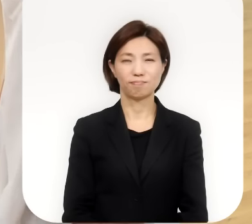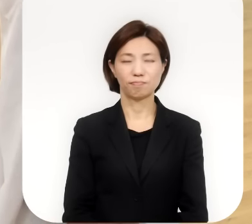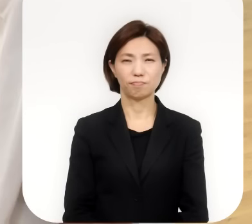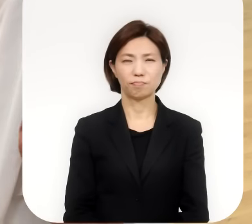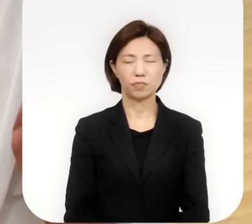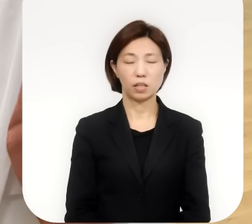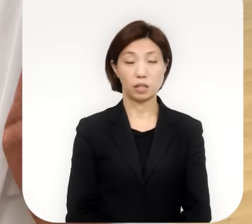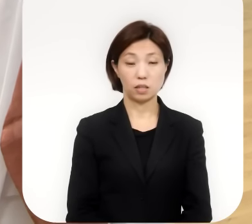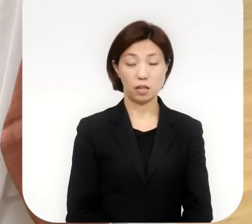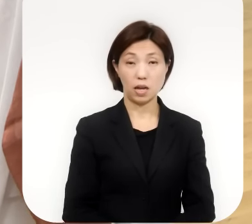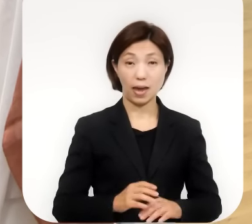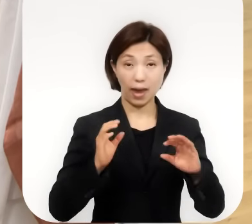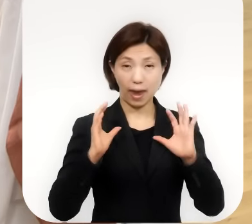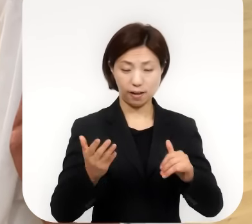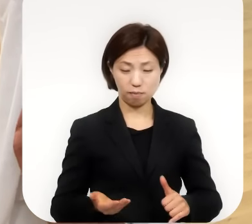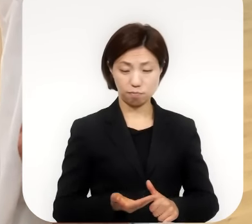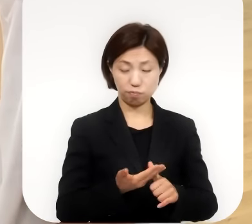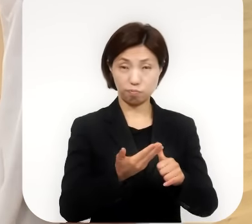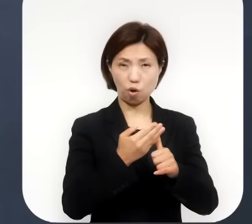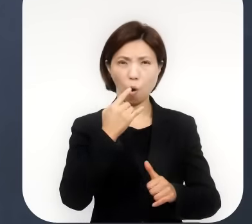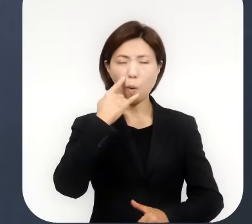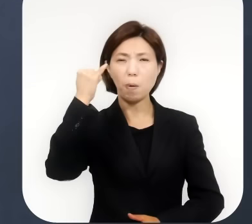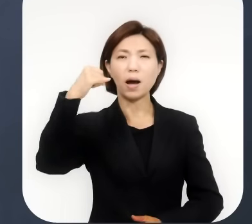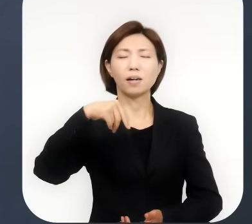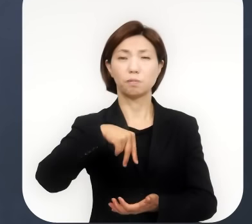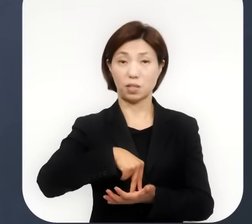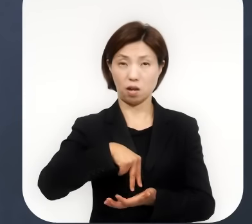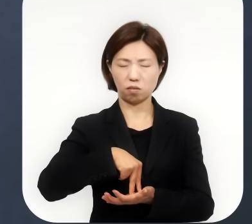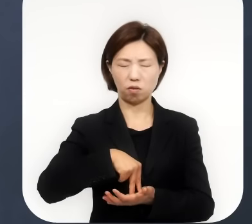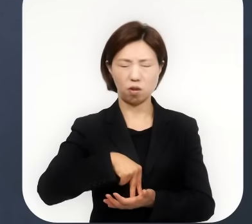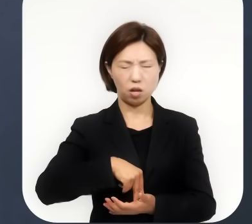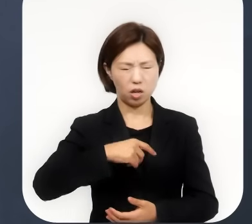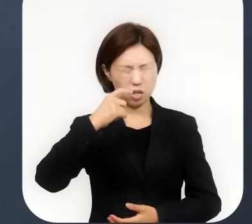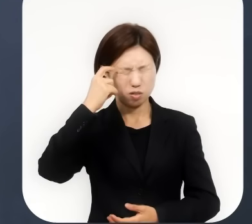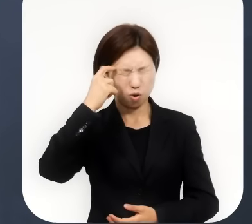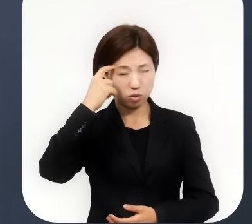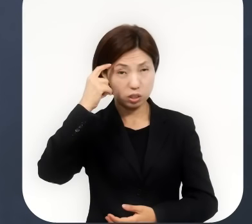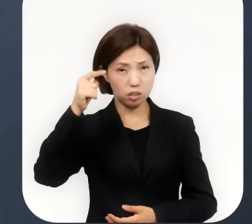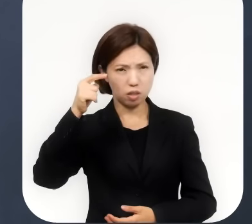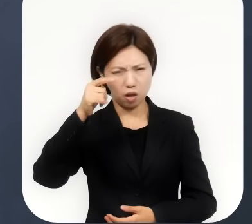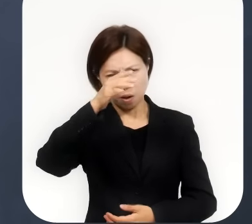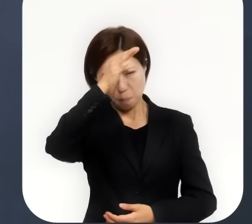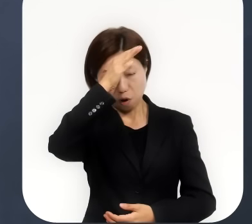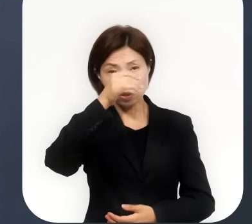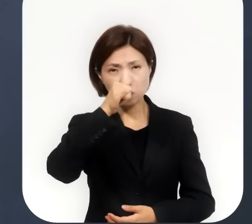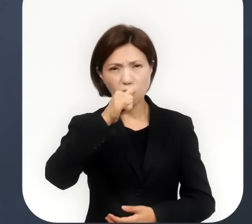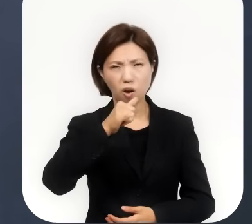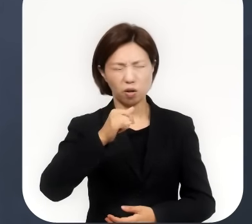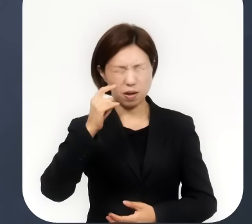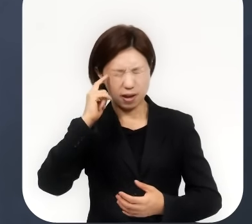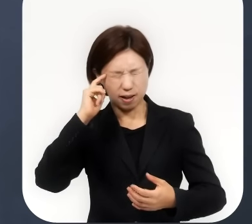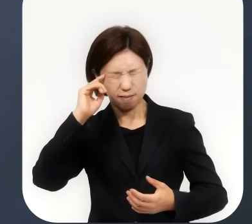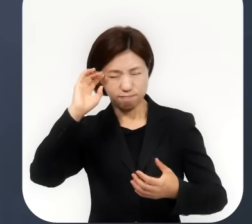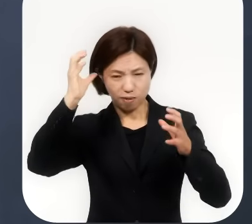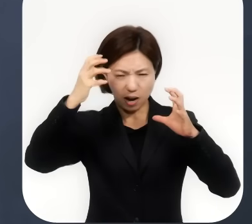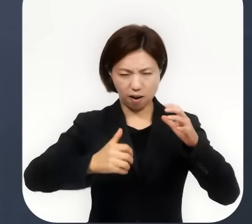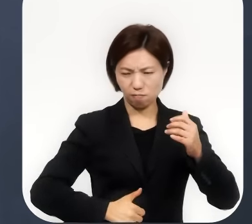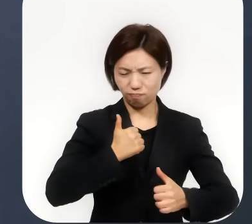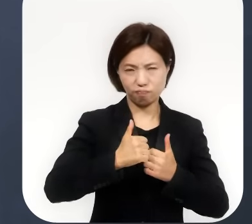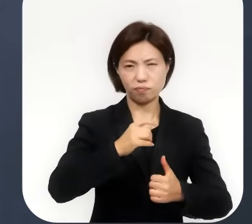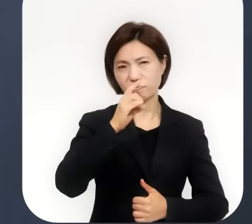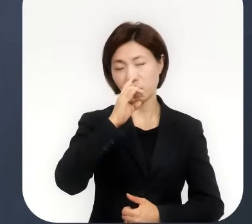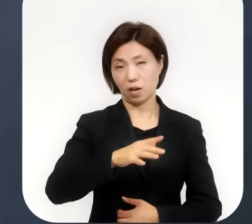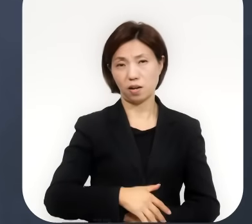보세요네 특히 아이를 키우는 엄마는 어 정신적으로 어려움이 있으면 발짝을 하면 안 돼요 화를 내거나